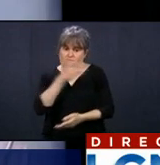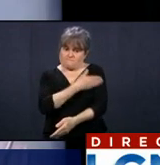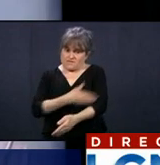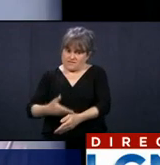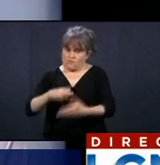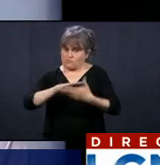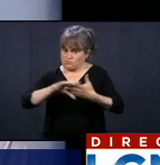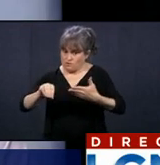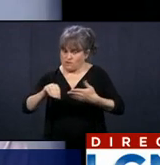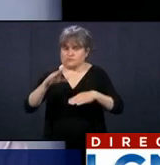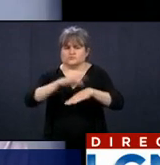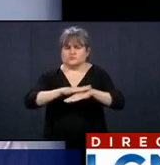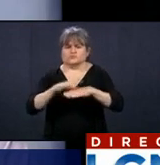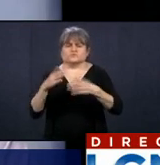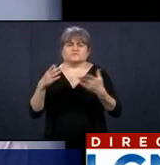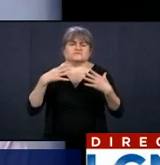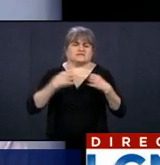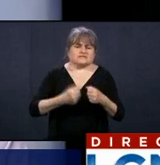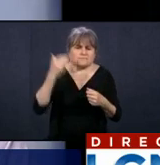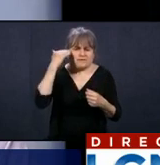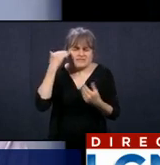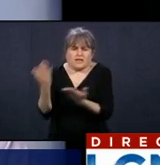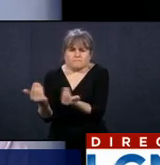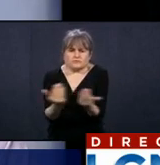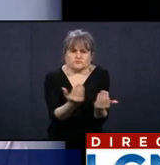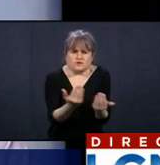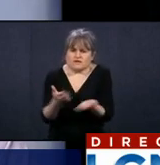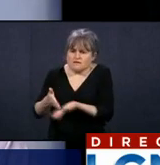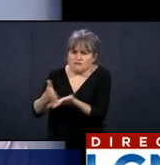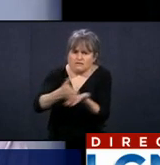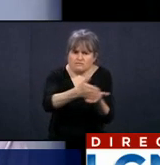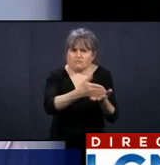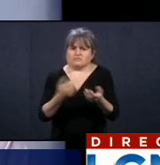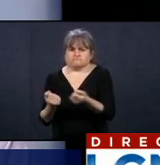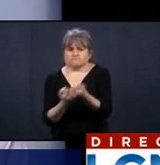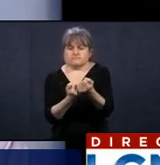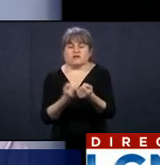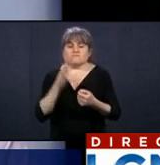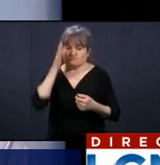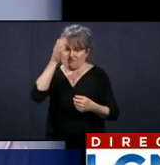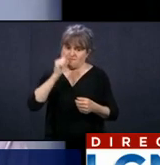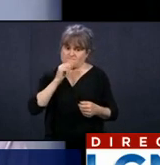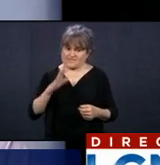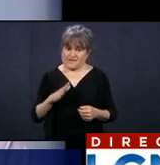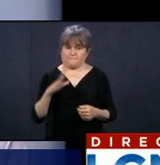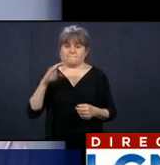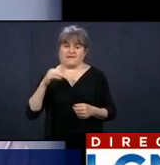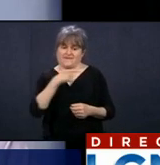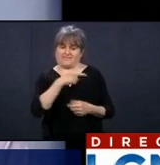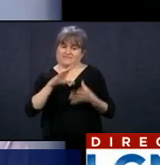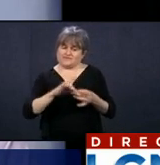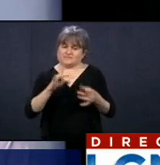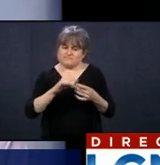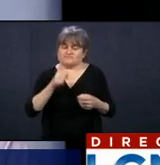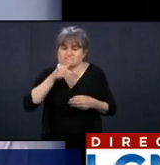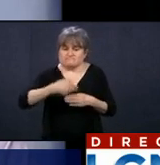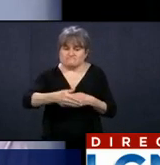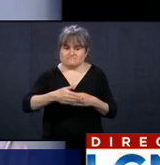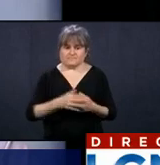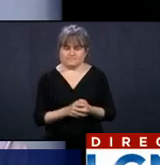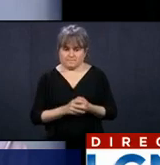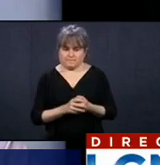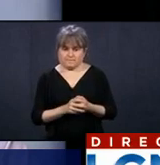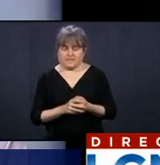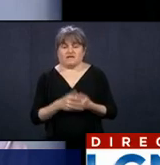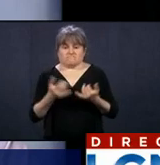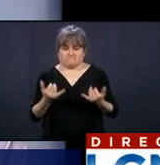plan dont vous parlera plus en détail, d'ailleurs, ma collègue ministre de la Santé et des Services sociaux, dans quelques instants. Et je profite